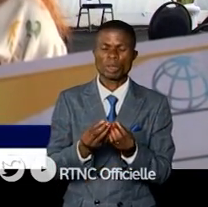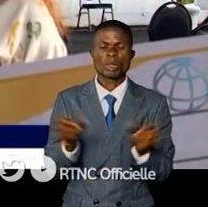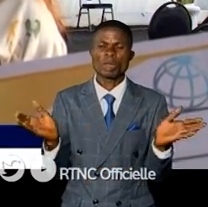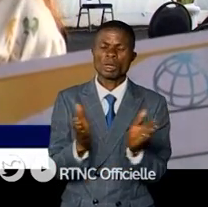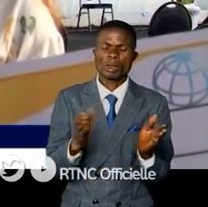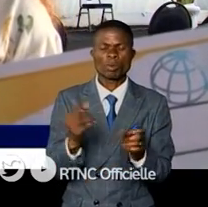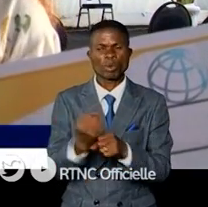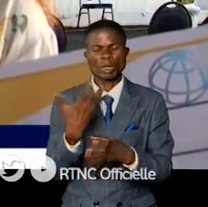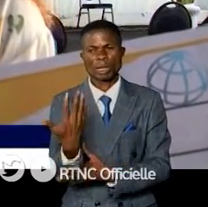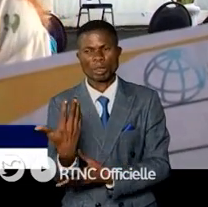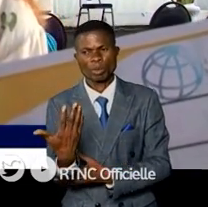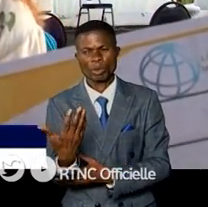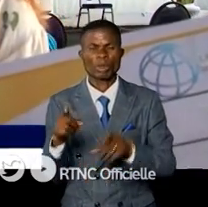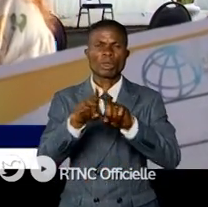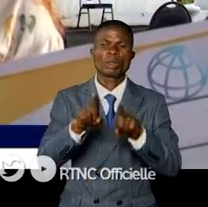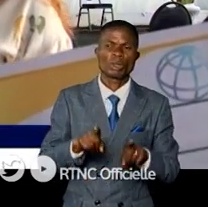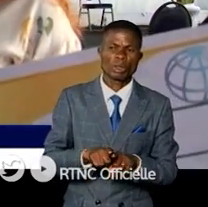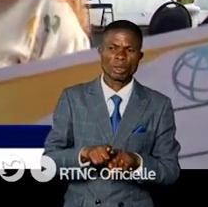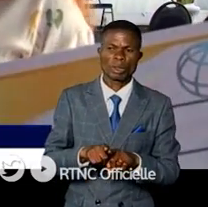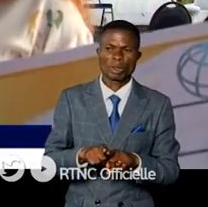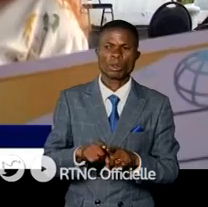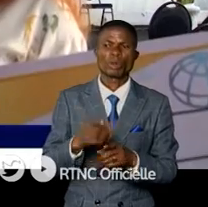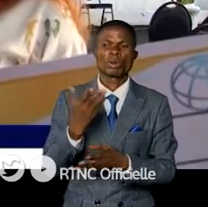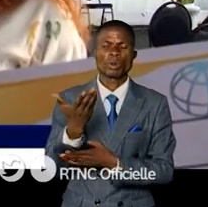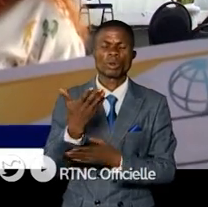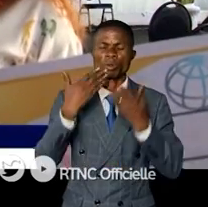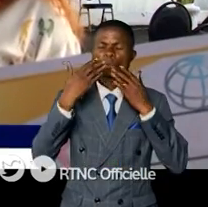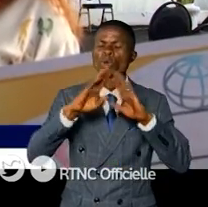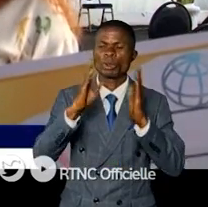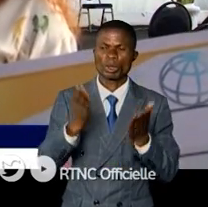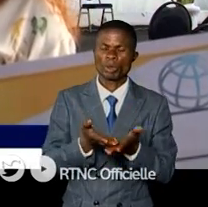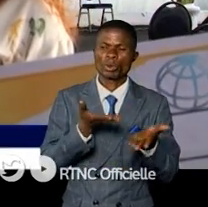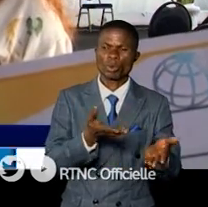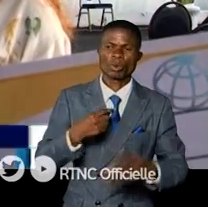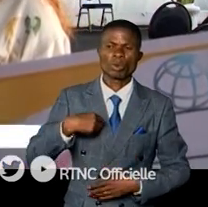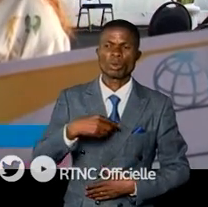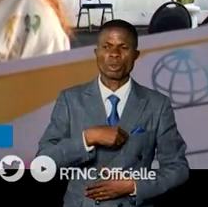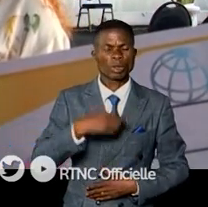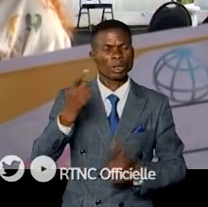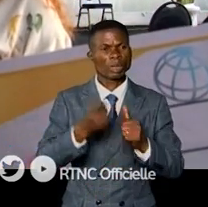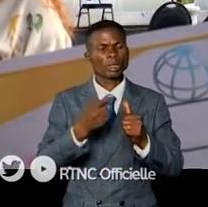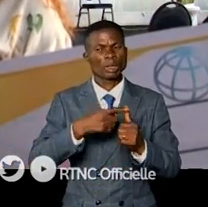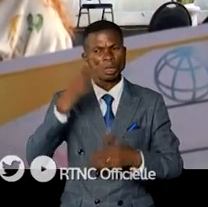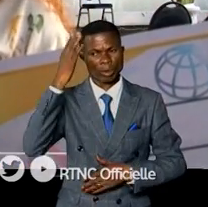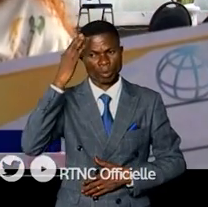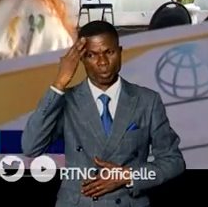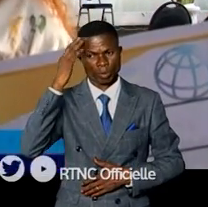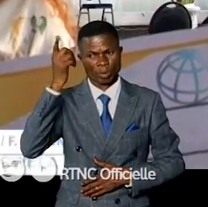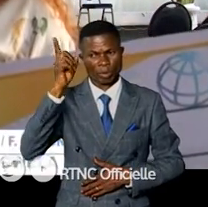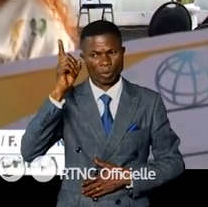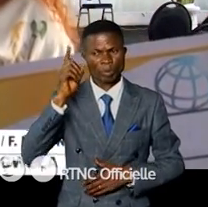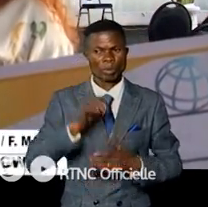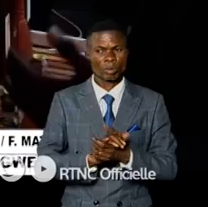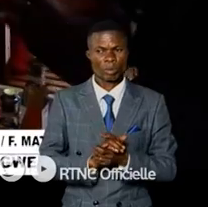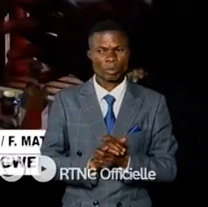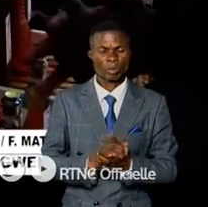artisanat. Et aussi, on demande à ce que l'on donne un peu plus souvent la parole, car je pense qu'au travers des entrepreneurs, on peut booster